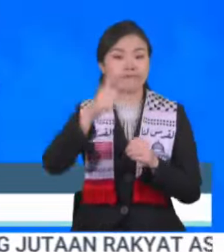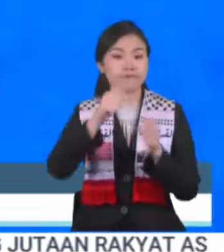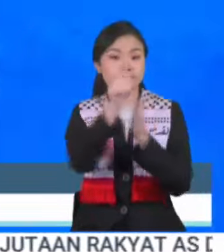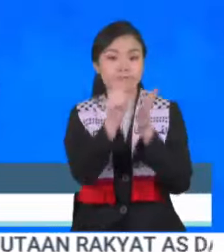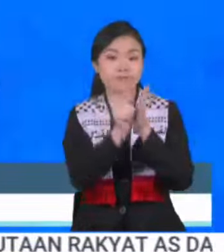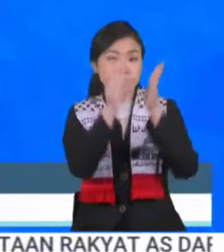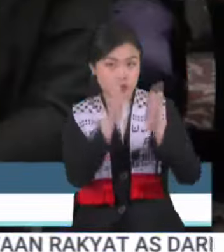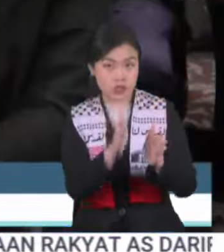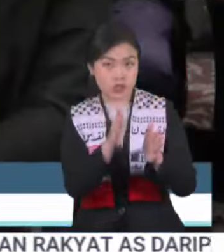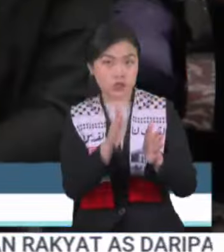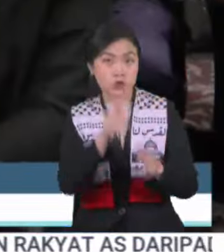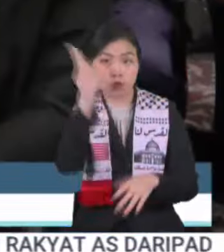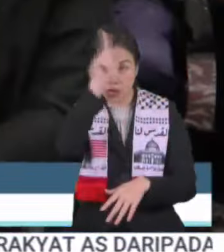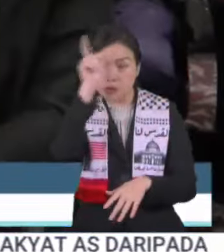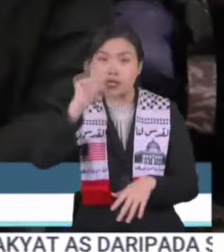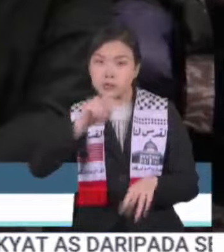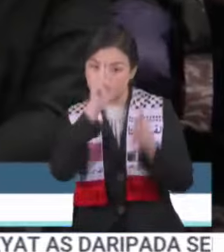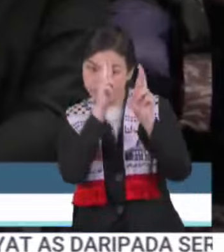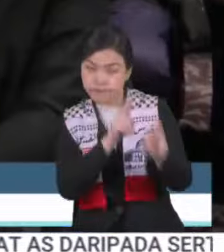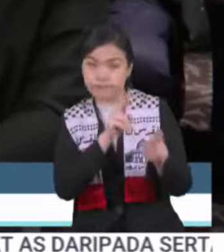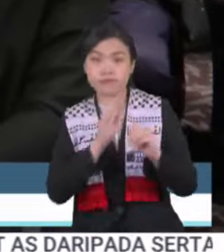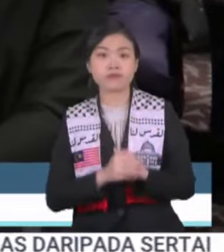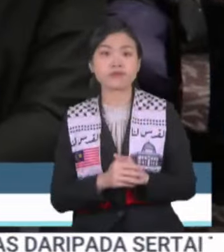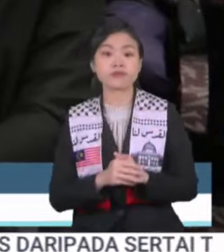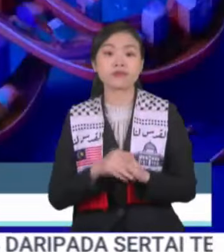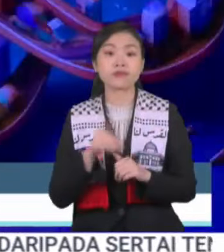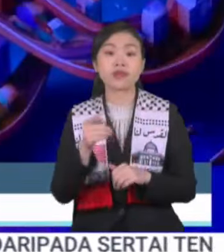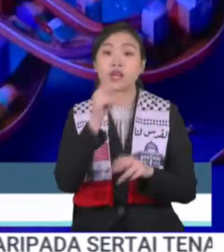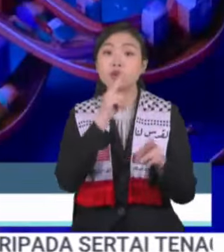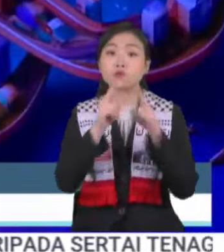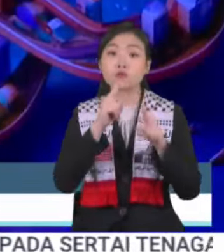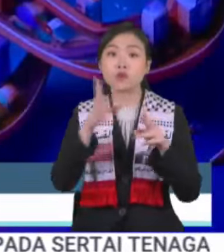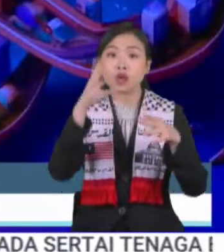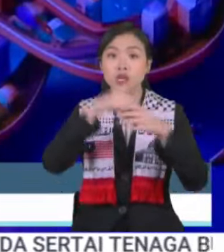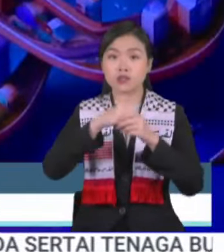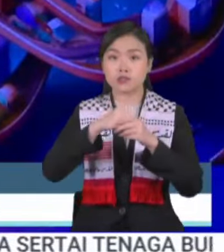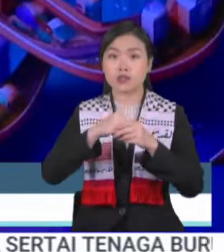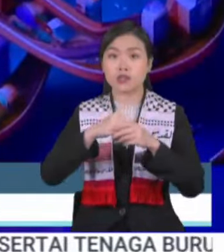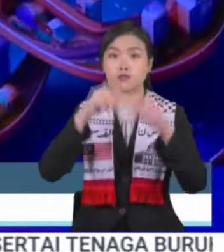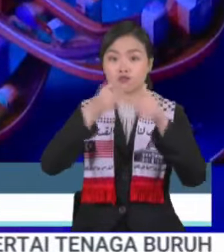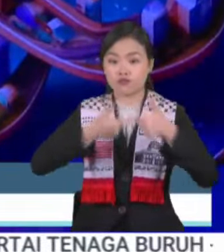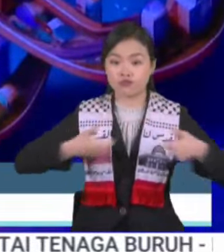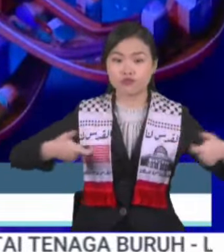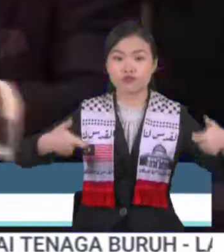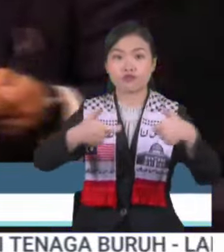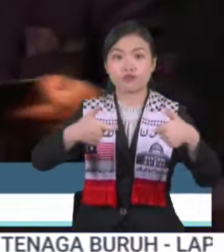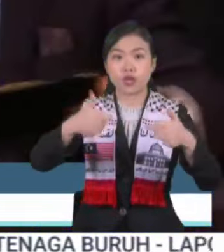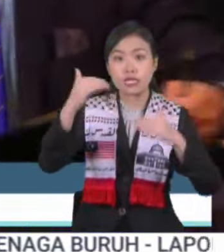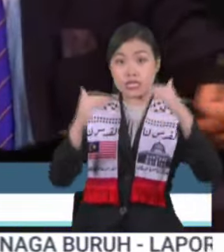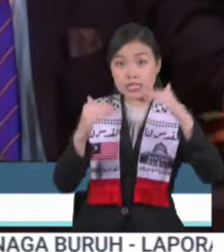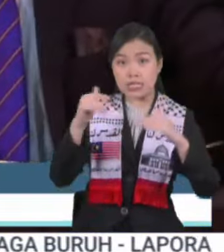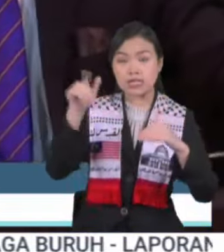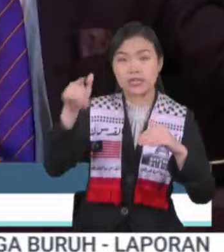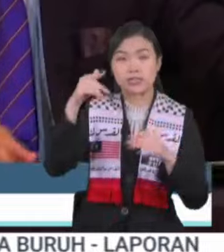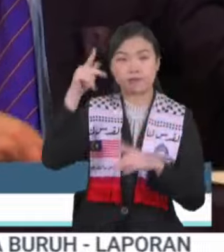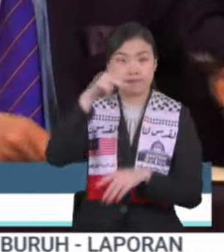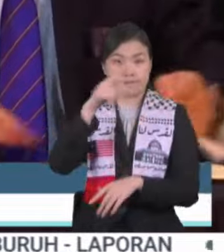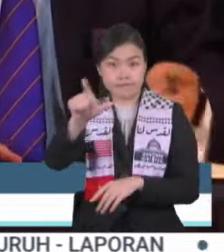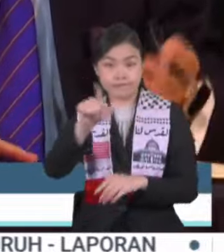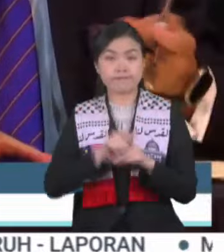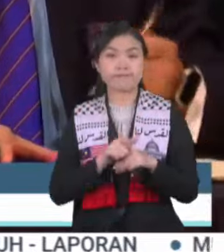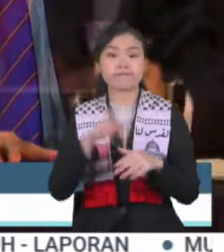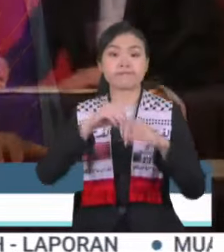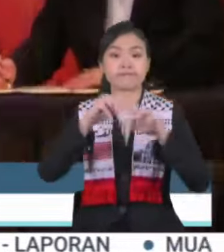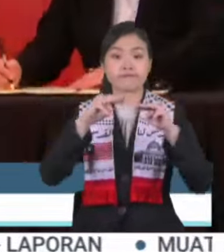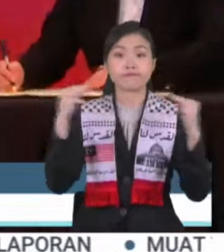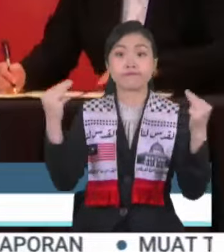must respect the... Beliau berucap merasmikan Kongres Timbang Tara Antarabangsa 2024 di Ibu Negara. Dalam